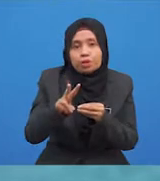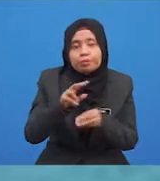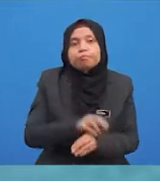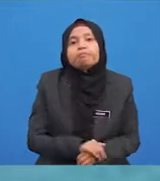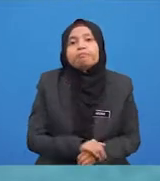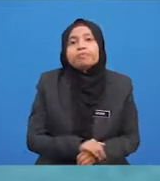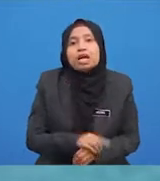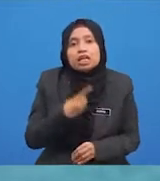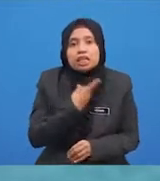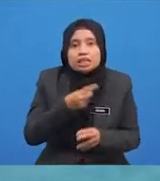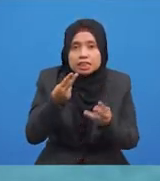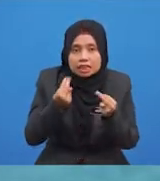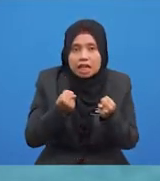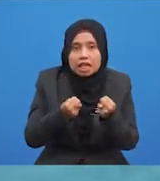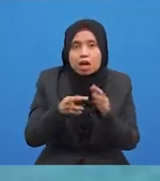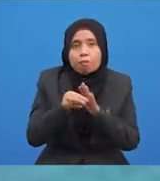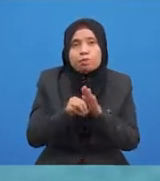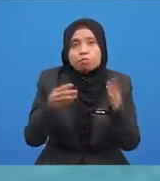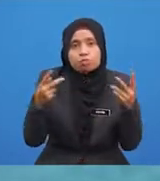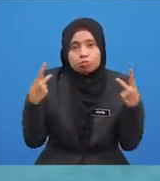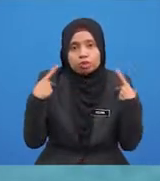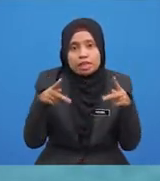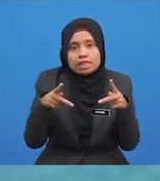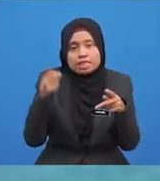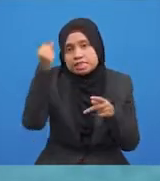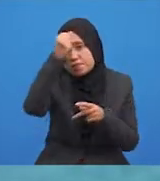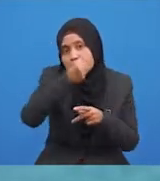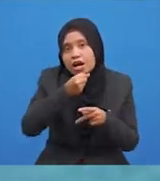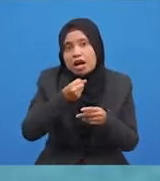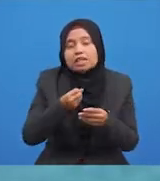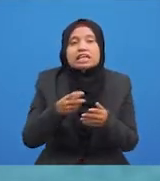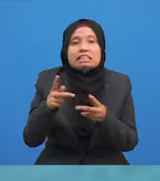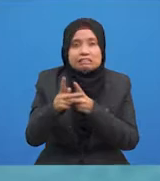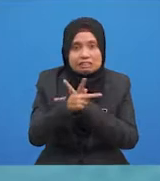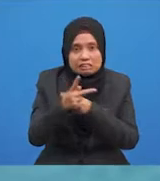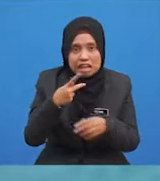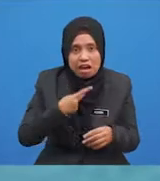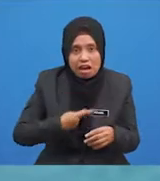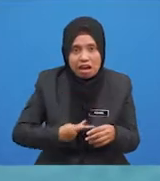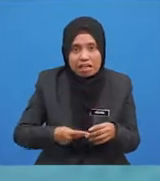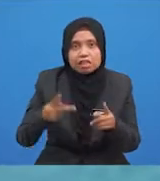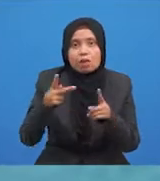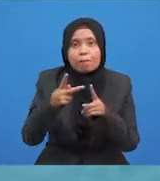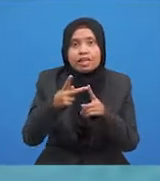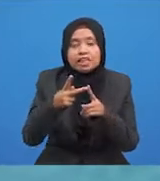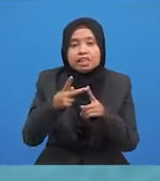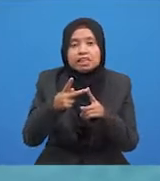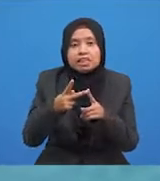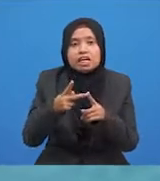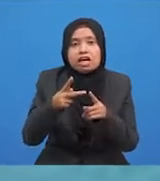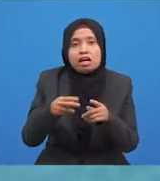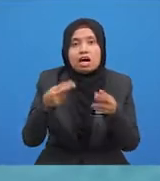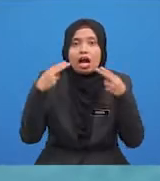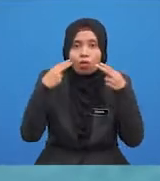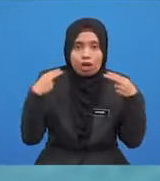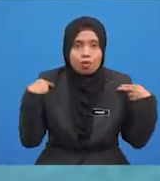kedua ialah kita hendaklah mempunyai sifat belas kasihan terhadap nasib yang menimpa